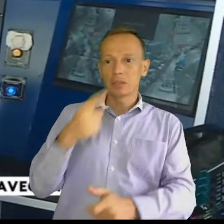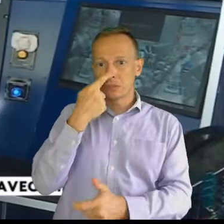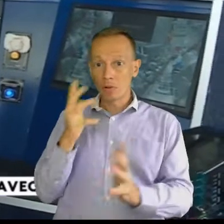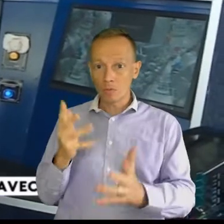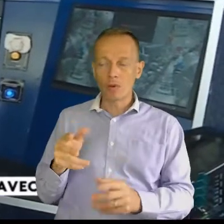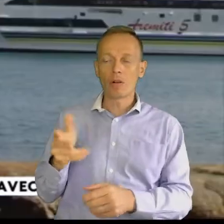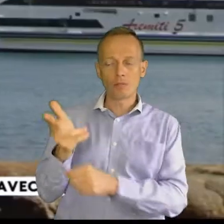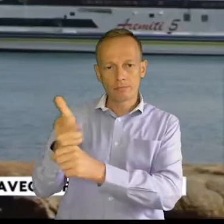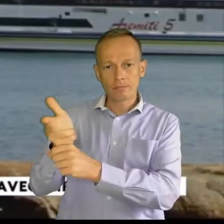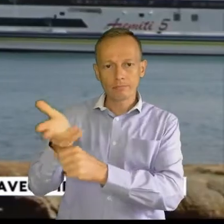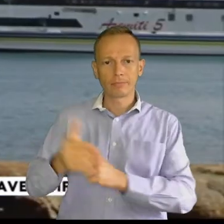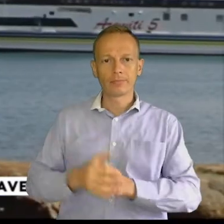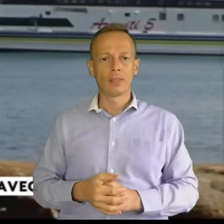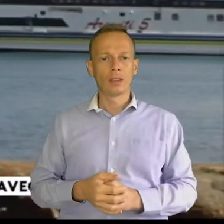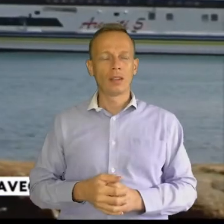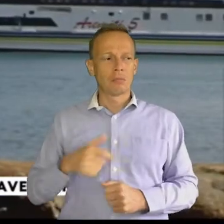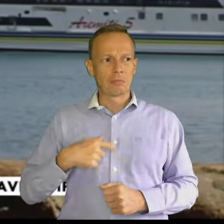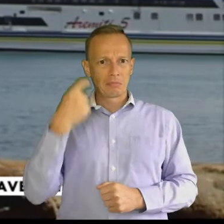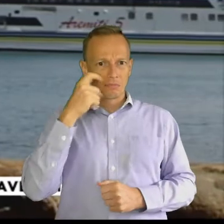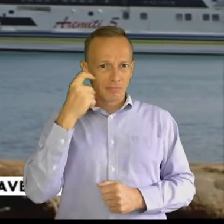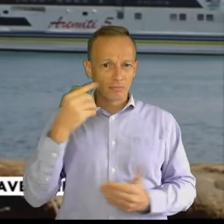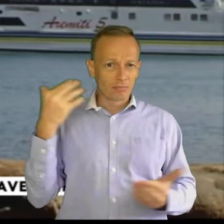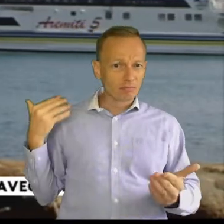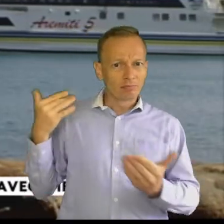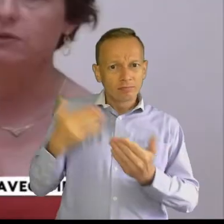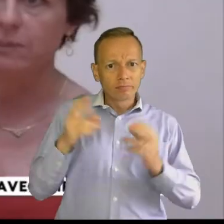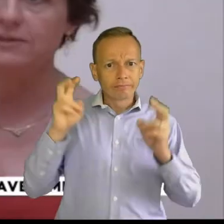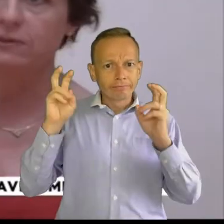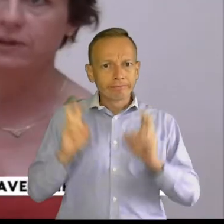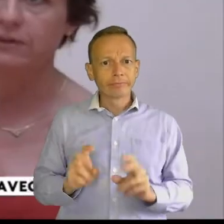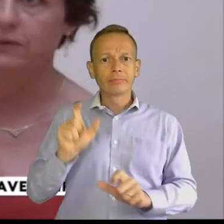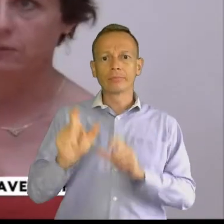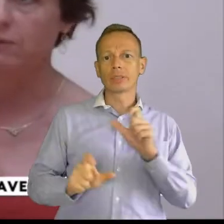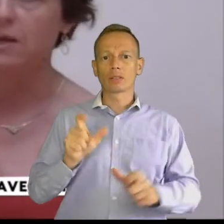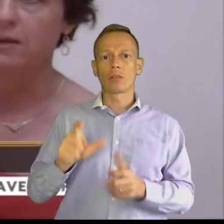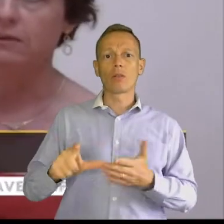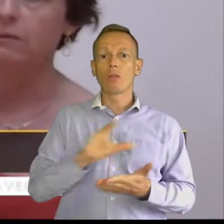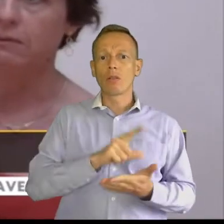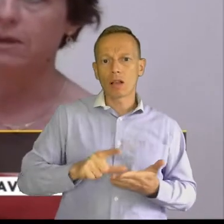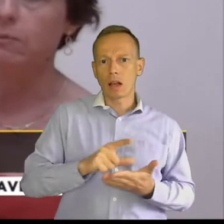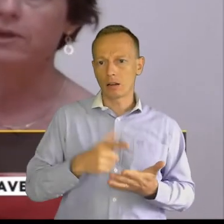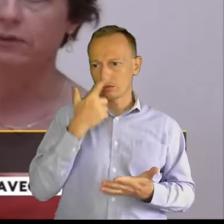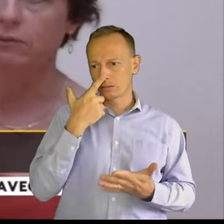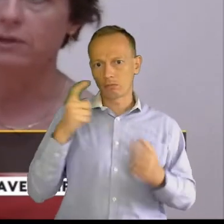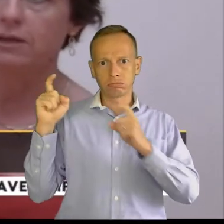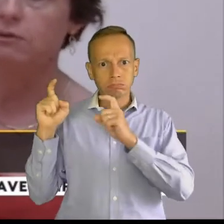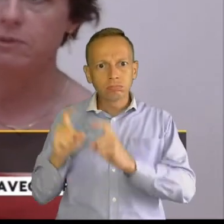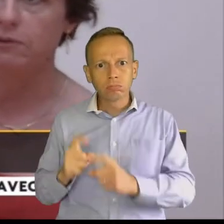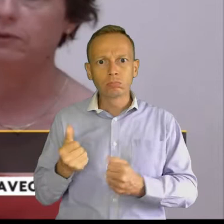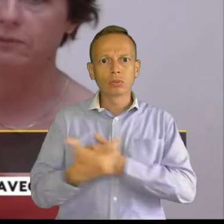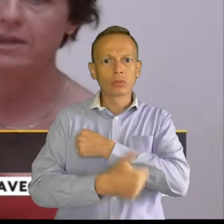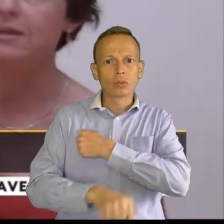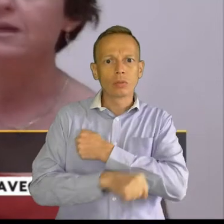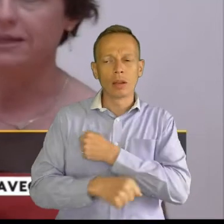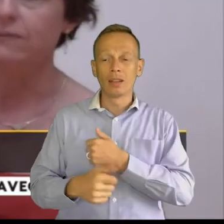sur place dans les îles par Julien Vesco. J'ai remarqué une baisse de fréquentation de la population locale depuis